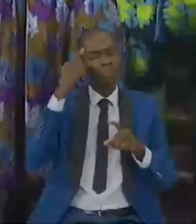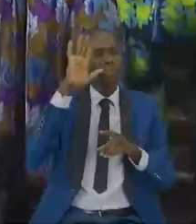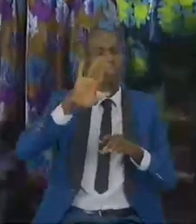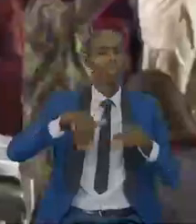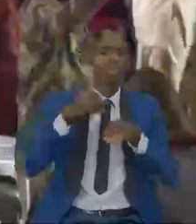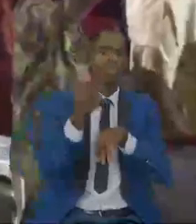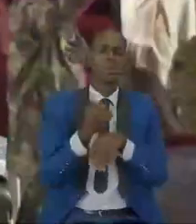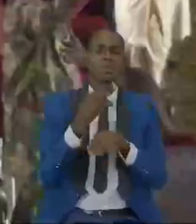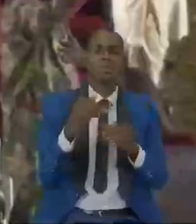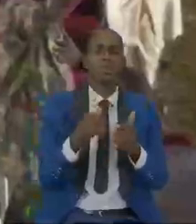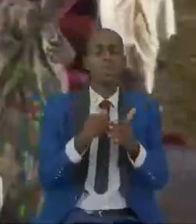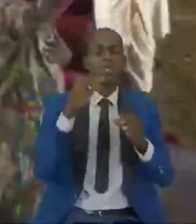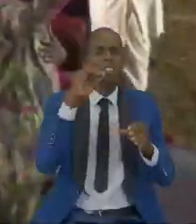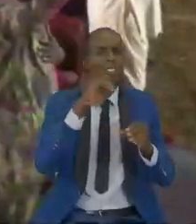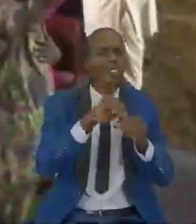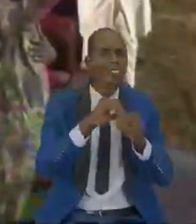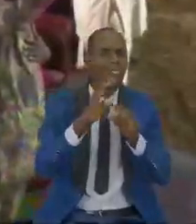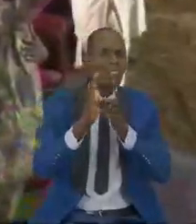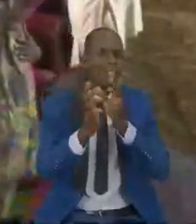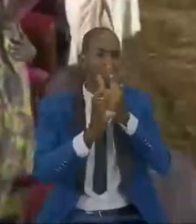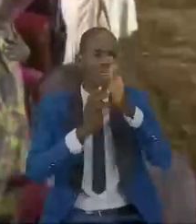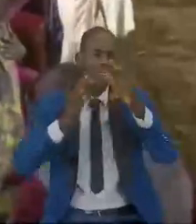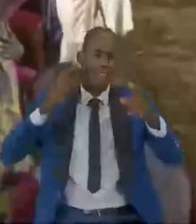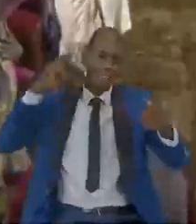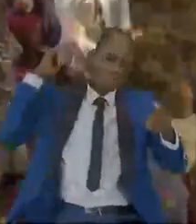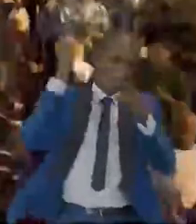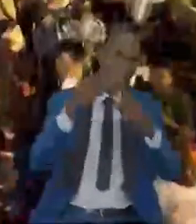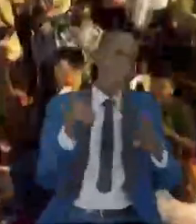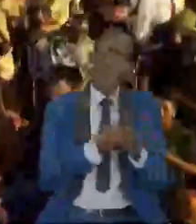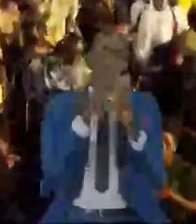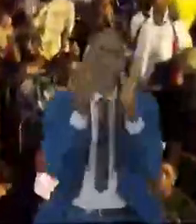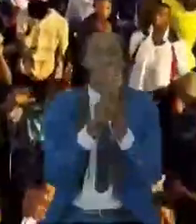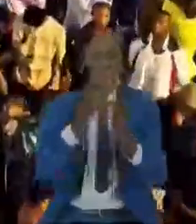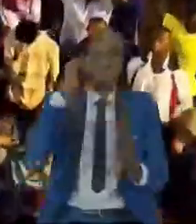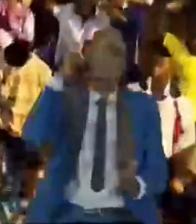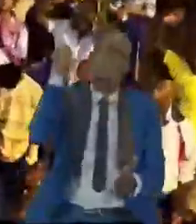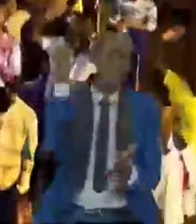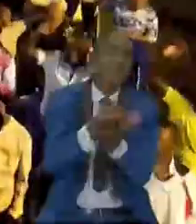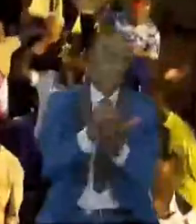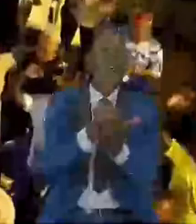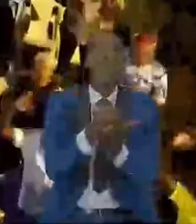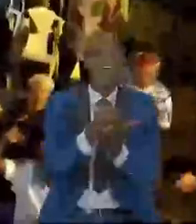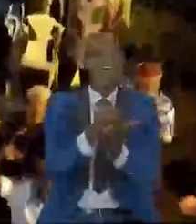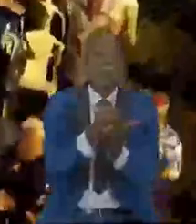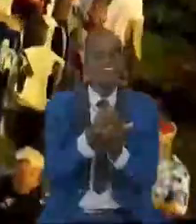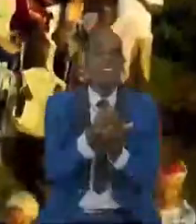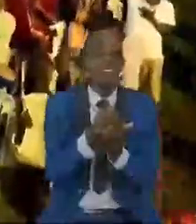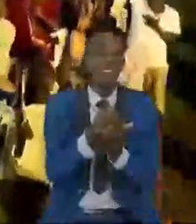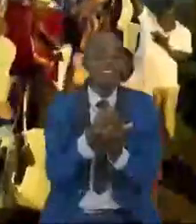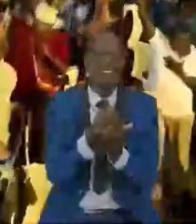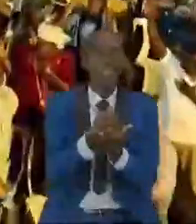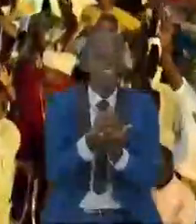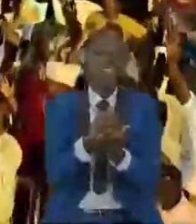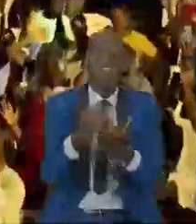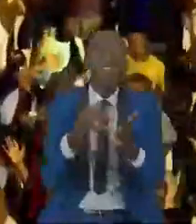maintenant. Merci, Seigneur, pour la confirmation. Au nom de Jésus, nous